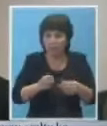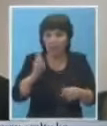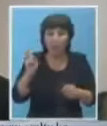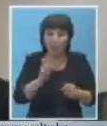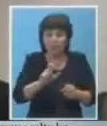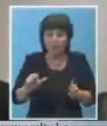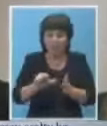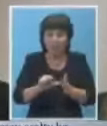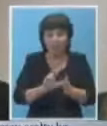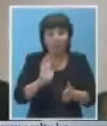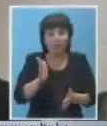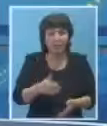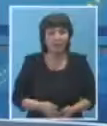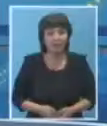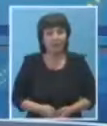экономистер қатысады.